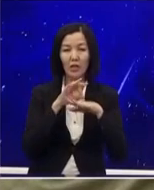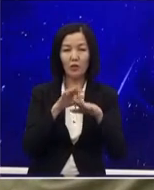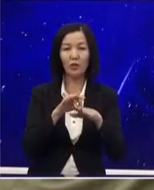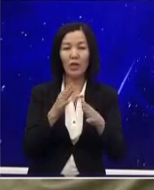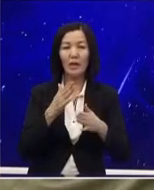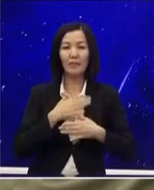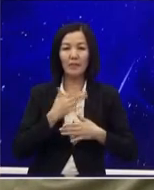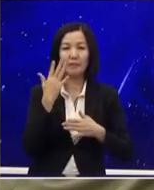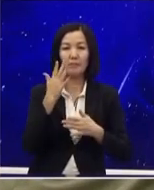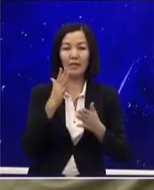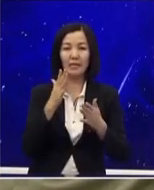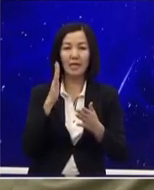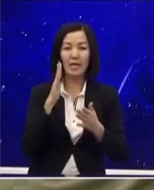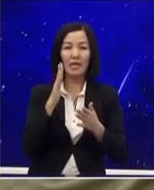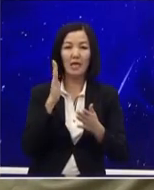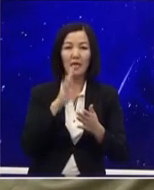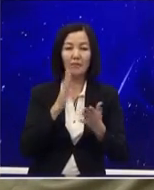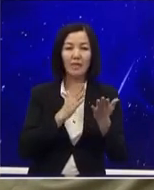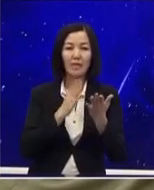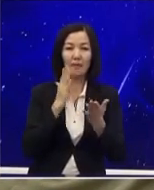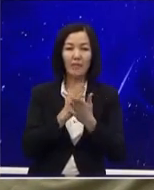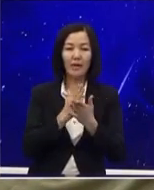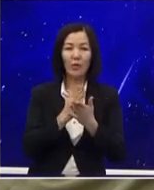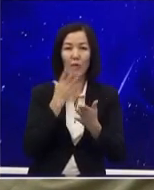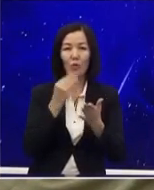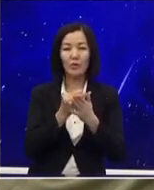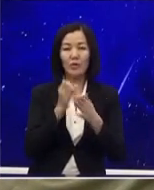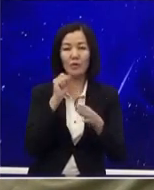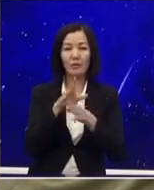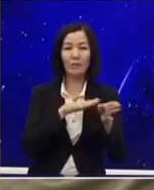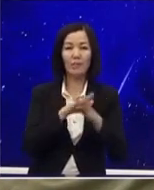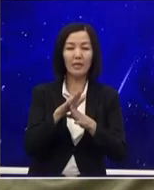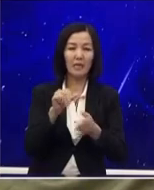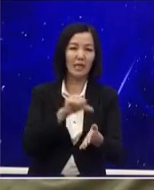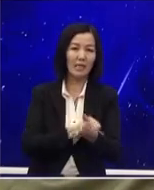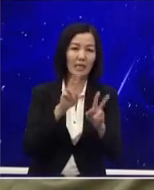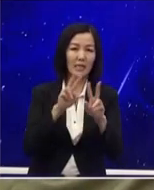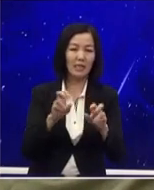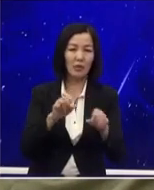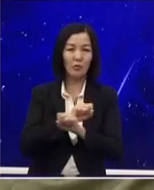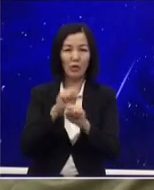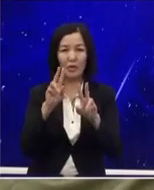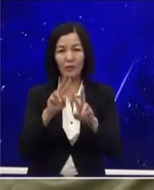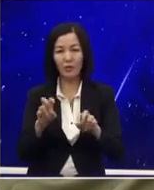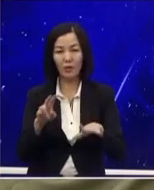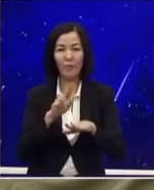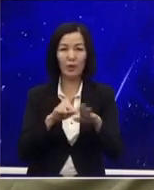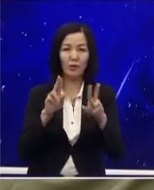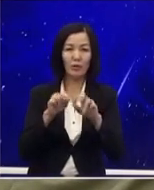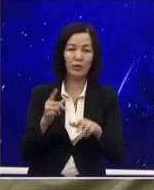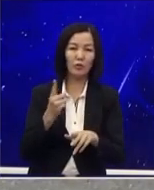питомникте 5 қызметтік ит бар. Олардың әрқайсысының өз бағыты бар. Мысалы, есірткі іздеу, мина іздеу, патрульдік іздеу және